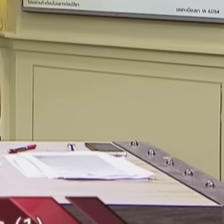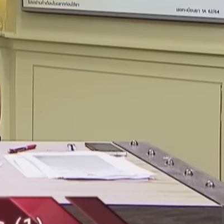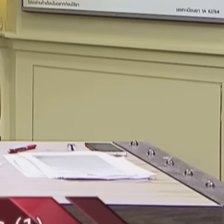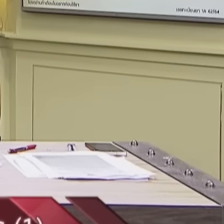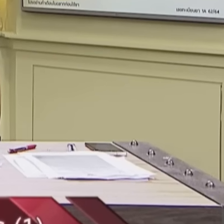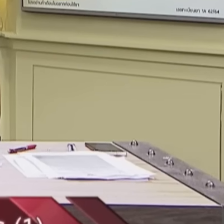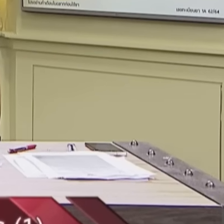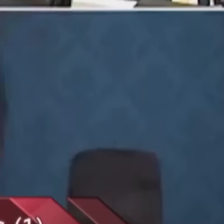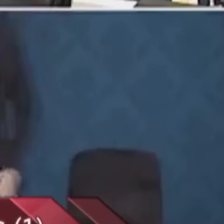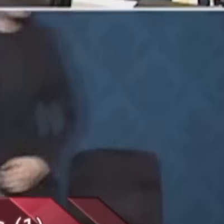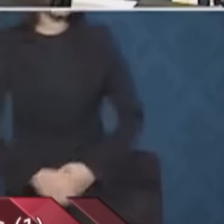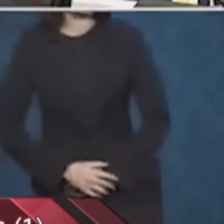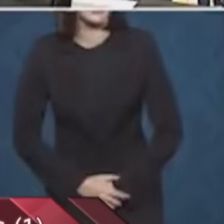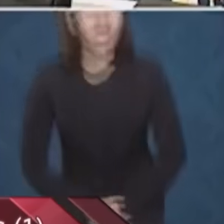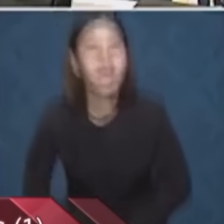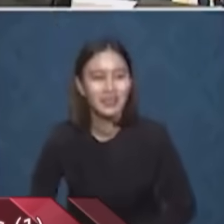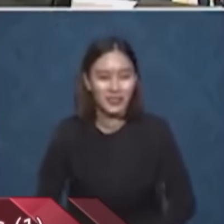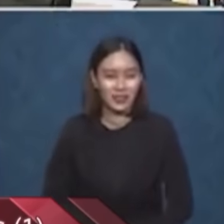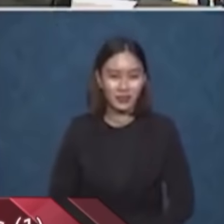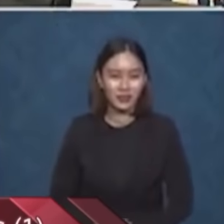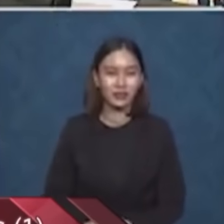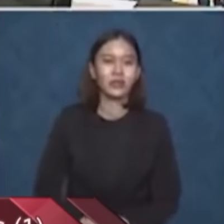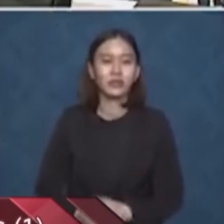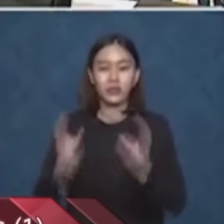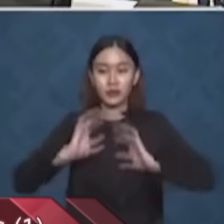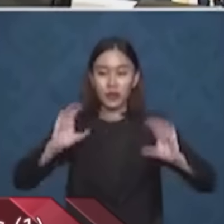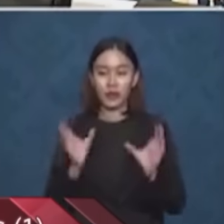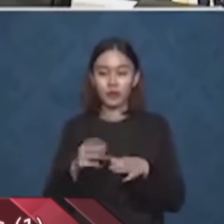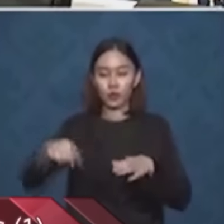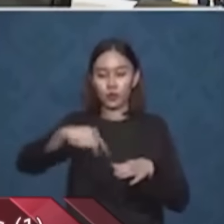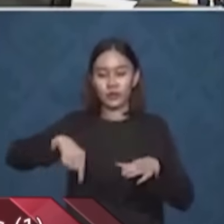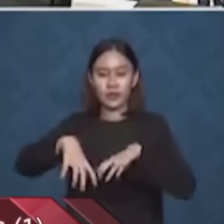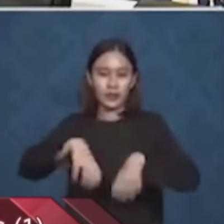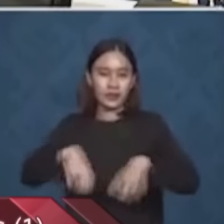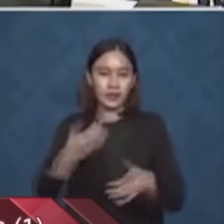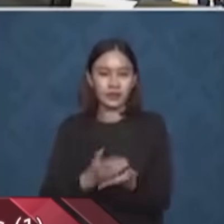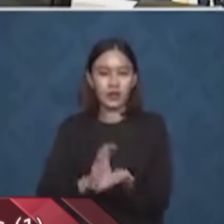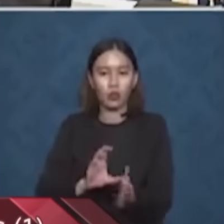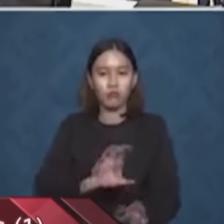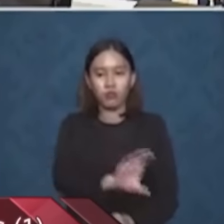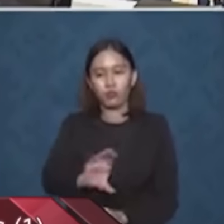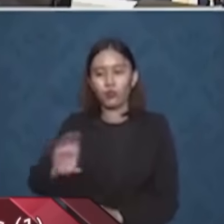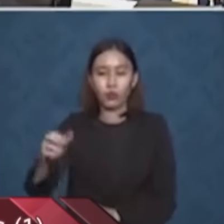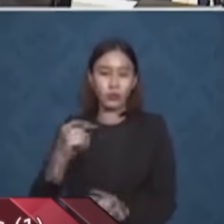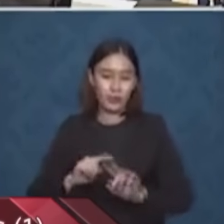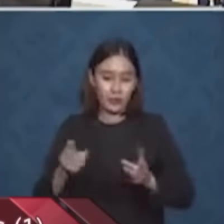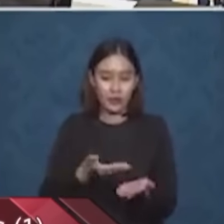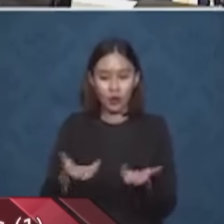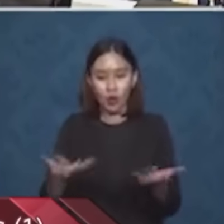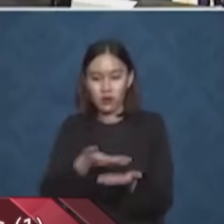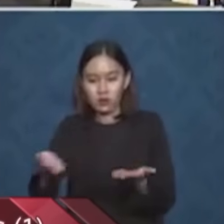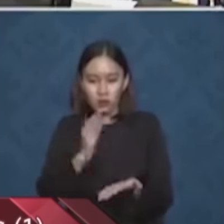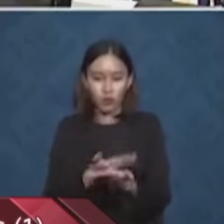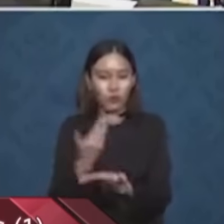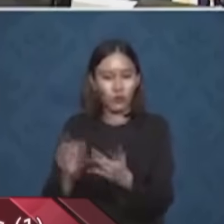เชิญค่ะรัฐบาลนี้นะครับอาจจะจัดงบกระจัดกระจายแต่ในเรื่องของการซื้อของผ่อน